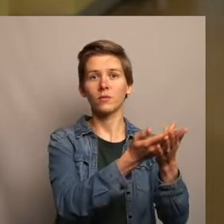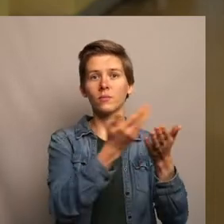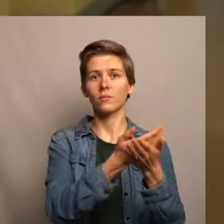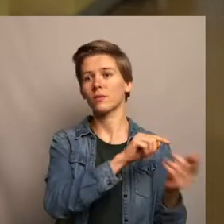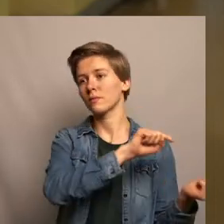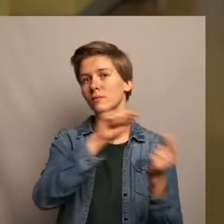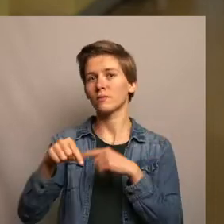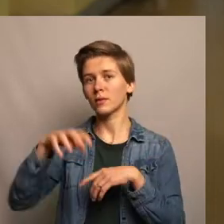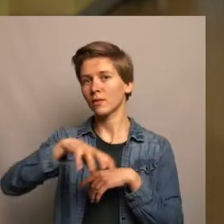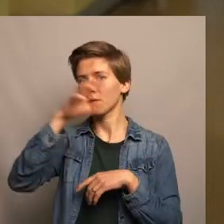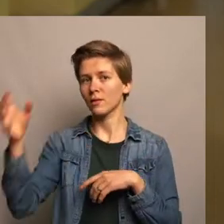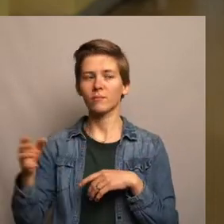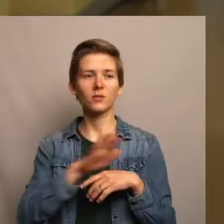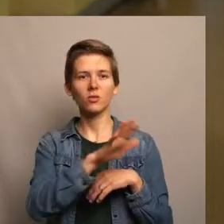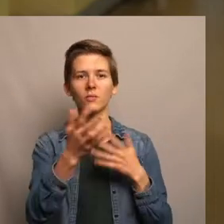tarpeita.